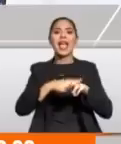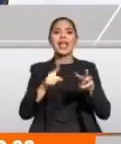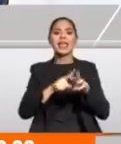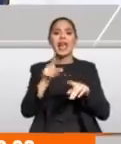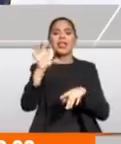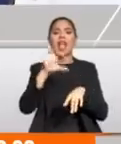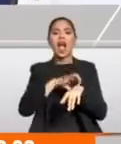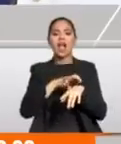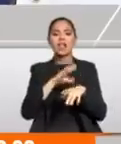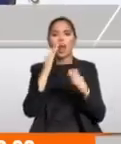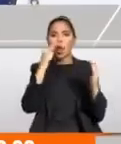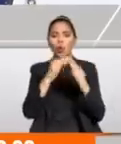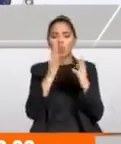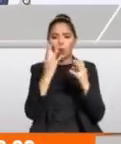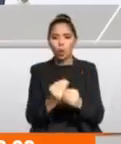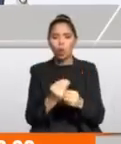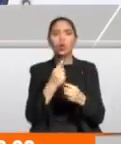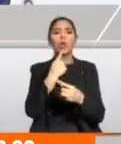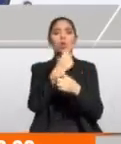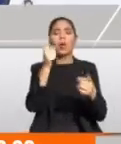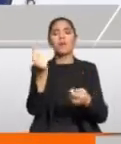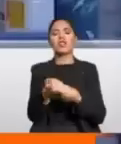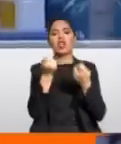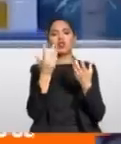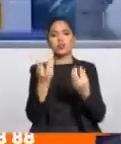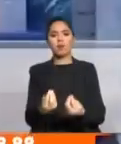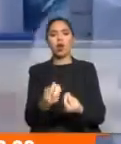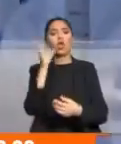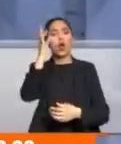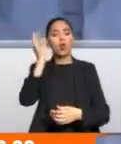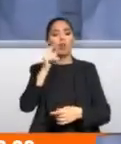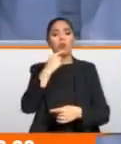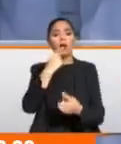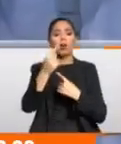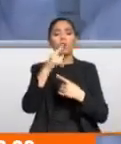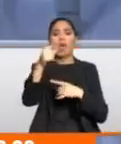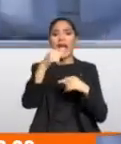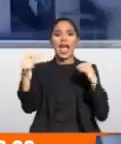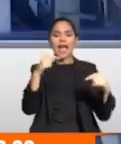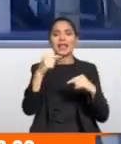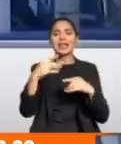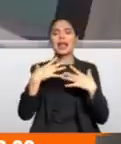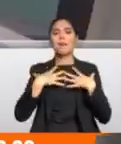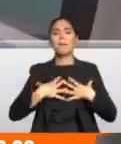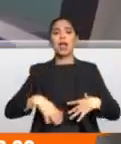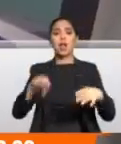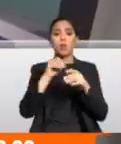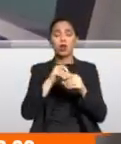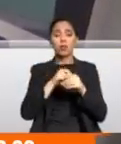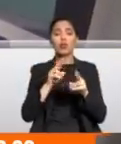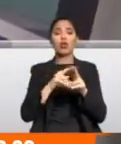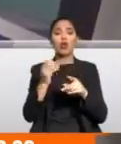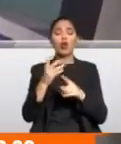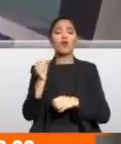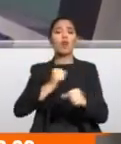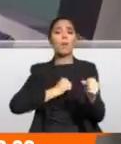hastalığa yatkın olduğunu söyleyebileceğimiz bir çalışmaydı bu çalışma. Uzmanların bahsettiği o eksiklik metabolizma içinde virüse karşı